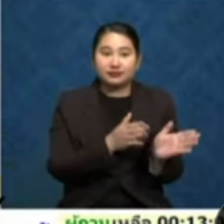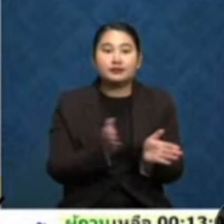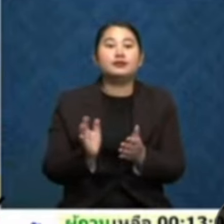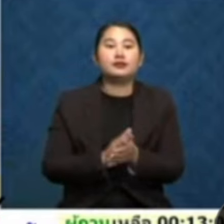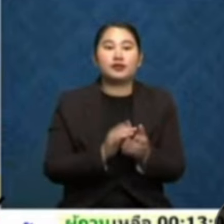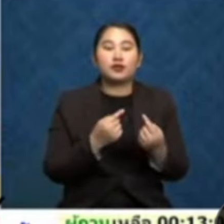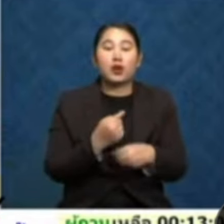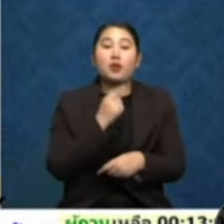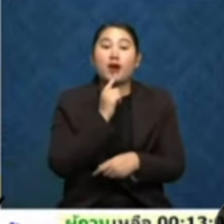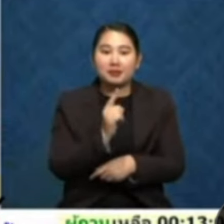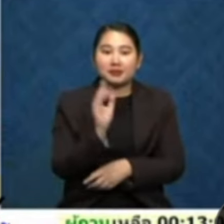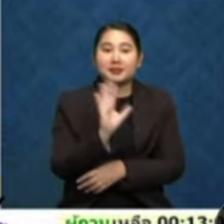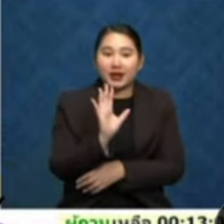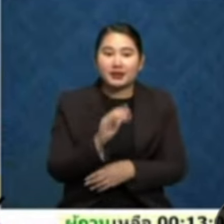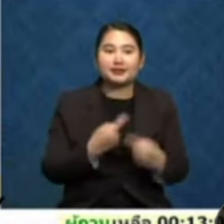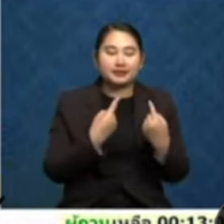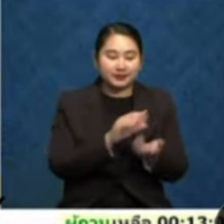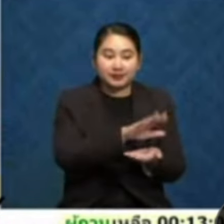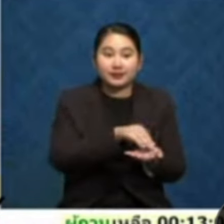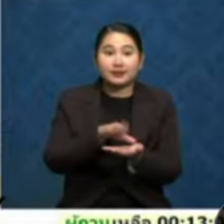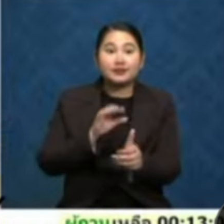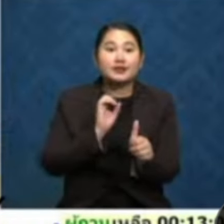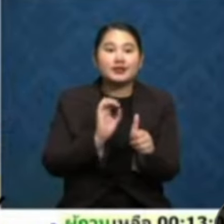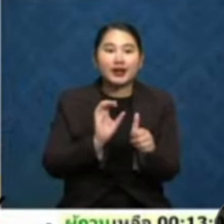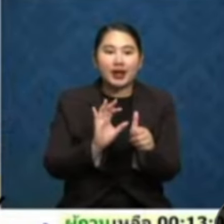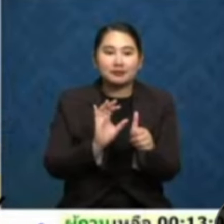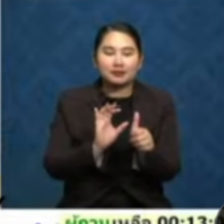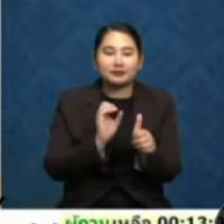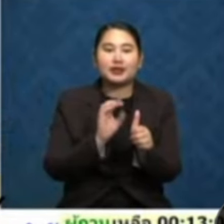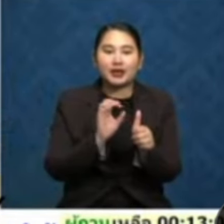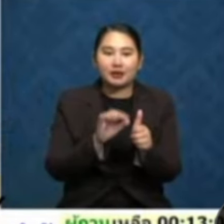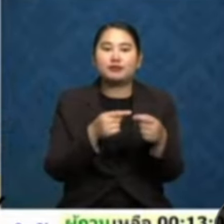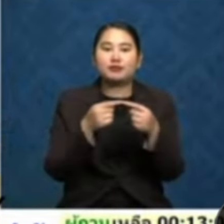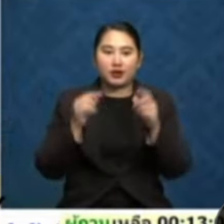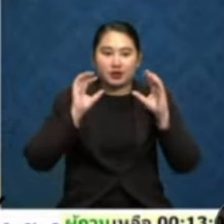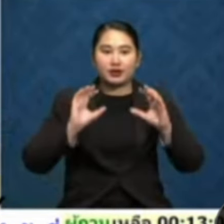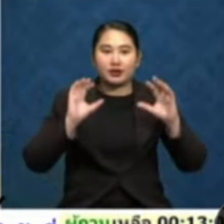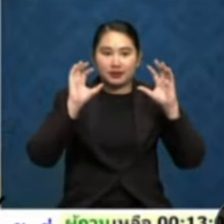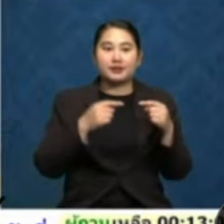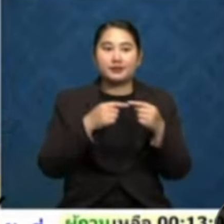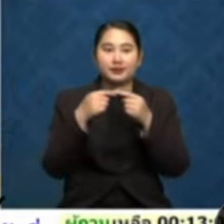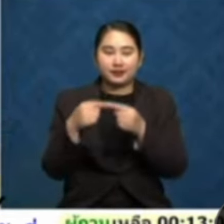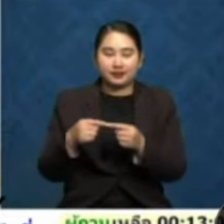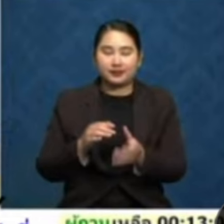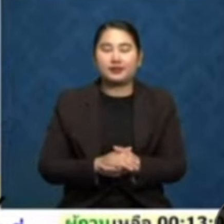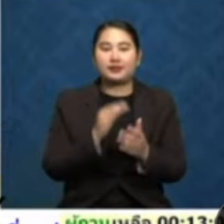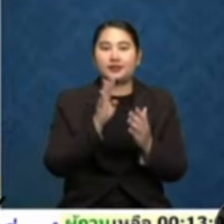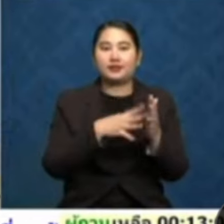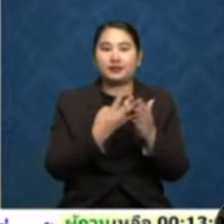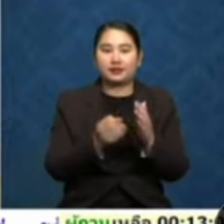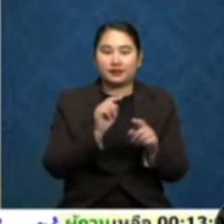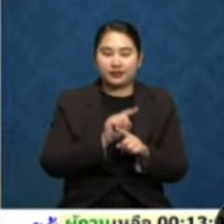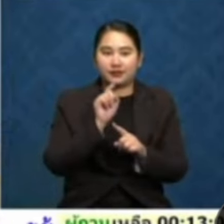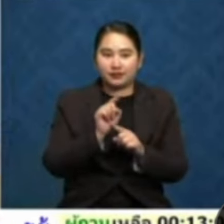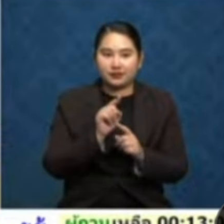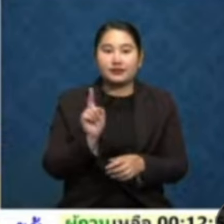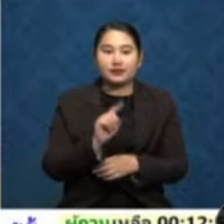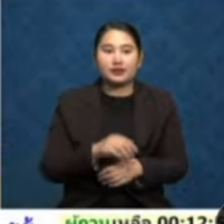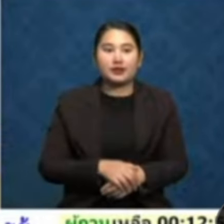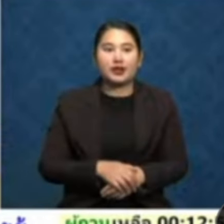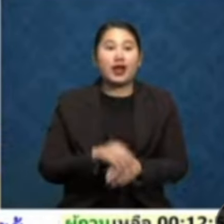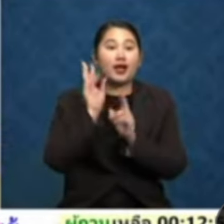ไม่ได้เป็นการติดติงแต่จะเป็นการรวบรวมข้อเสนอมาส่งข้อเสนอแนะต่อรัฐบาลต่อไปเริ่มจากมาตรการแรกครับท่านประธานที่มี